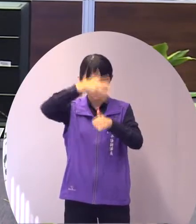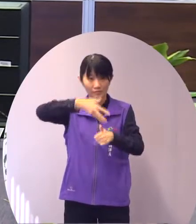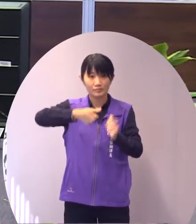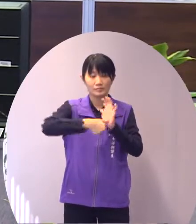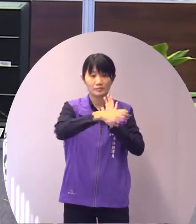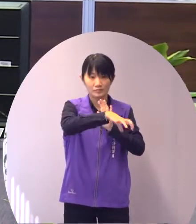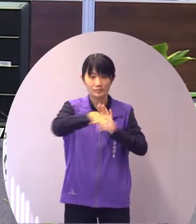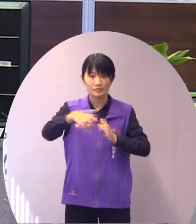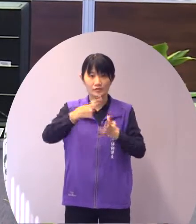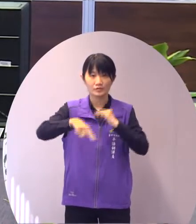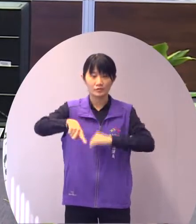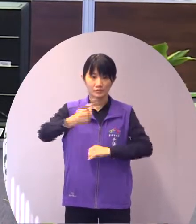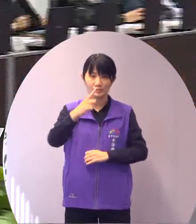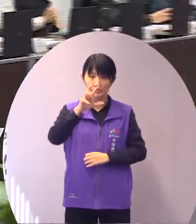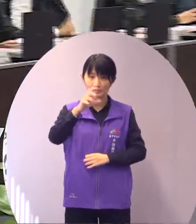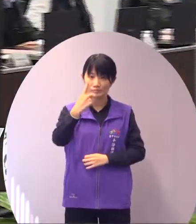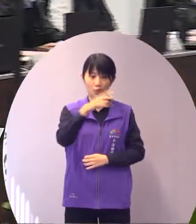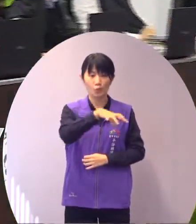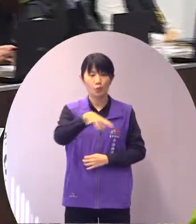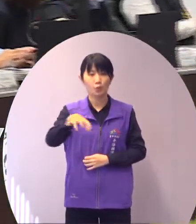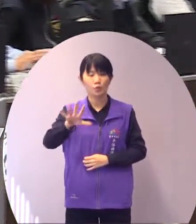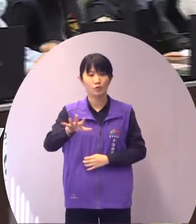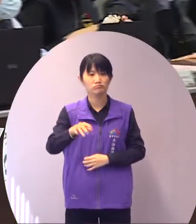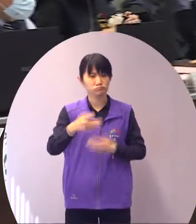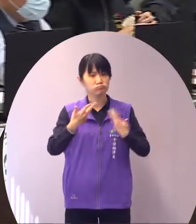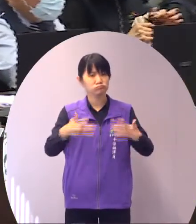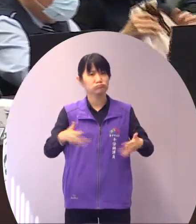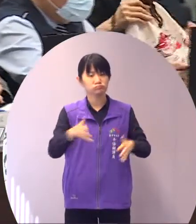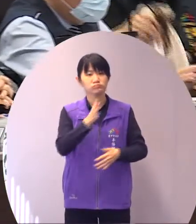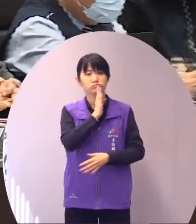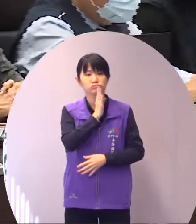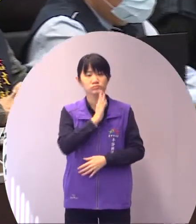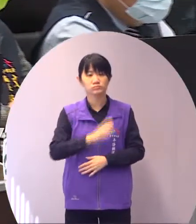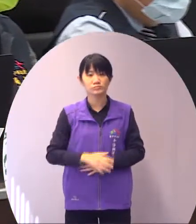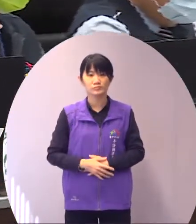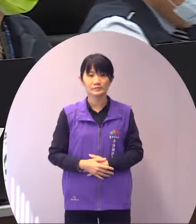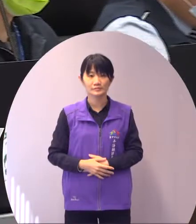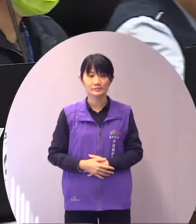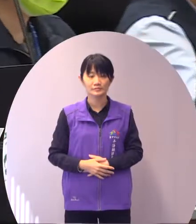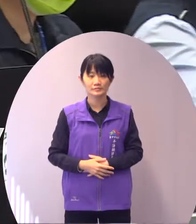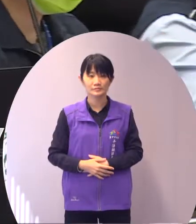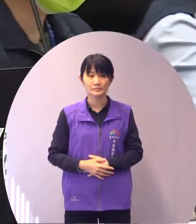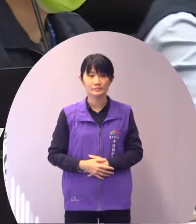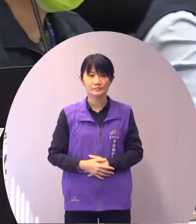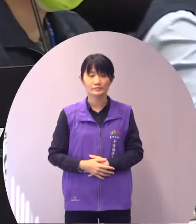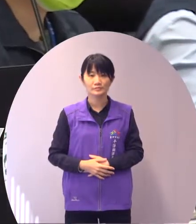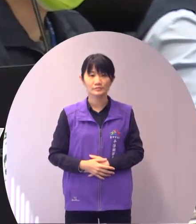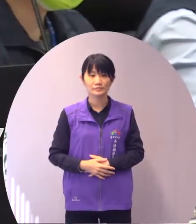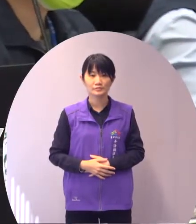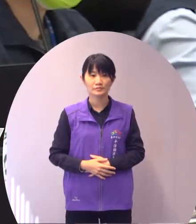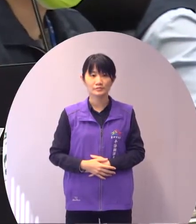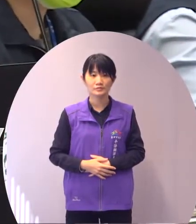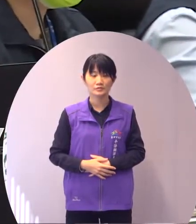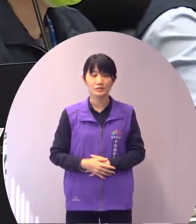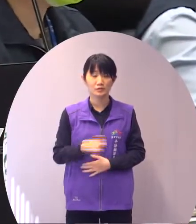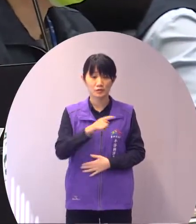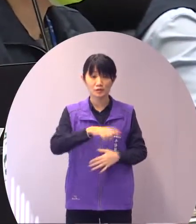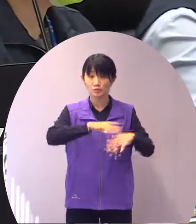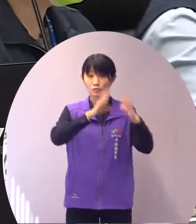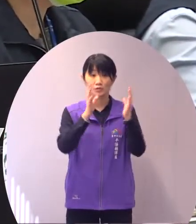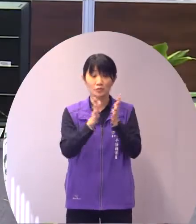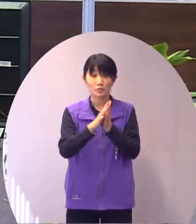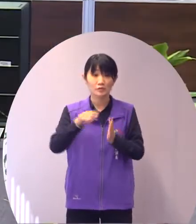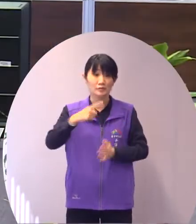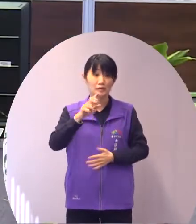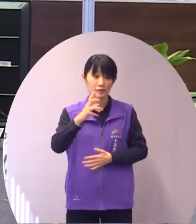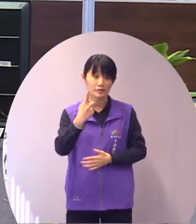有181处，其实数量还蛮高的。 好，那但是总数了哈，然后至于